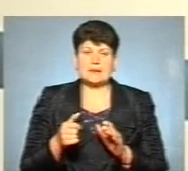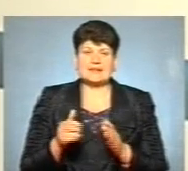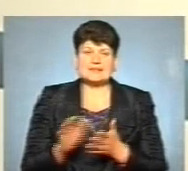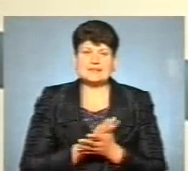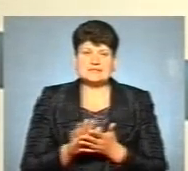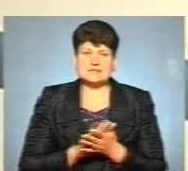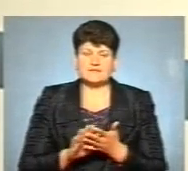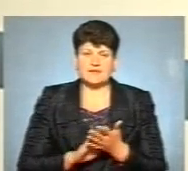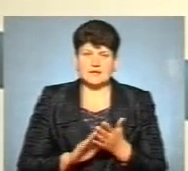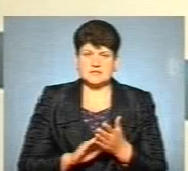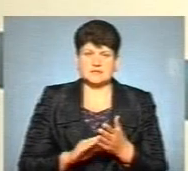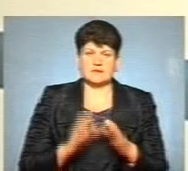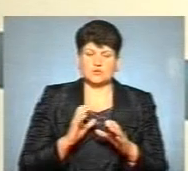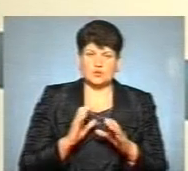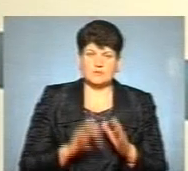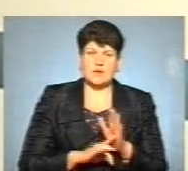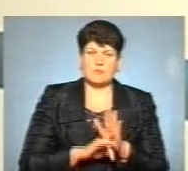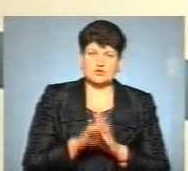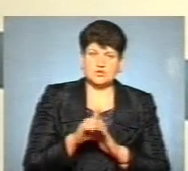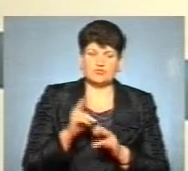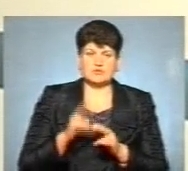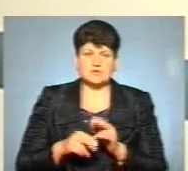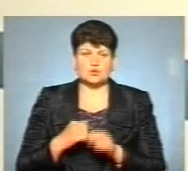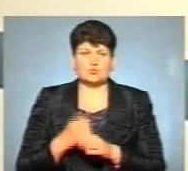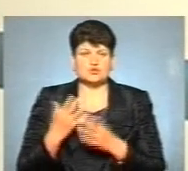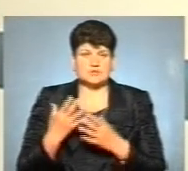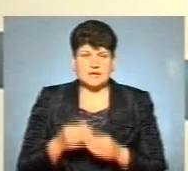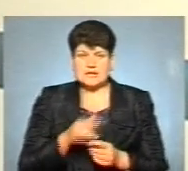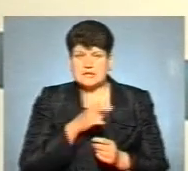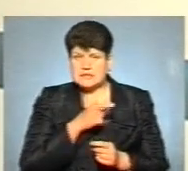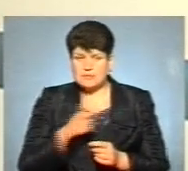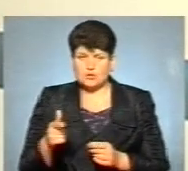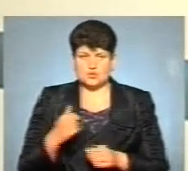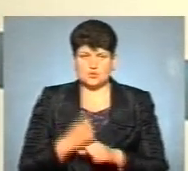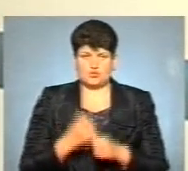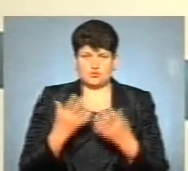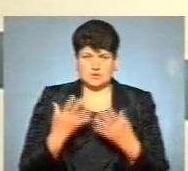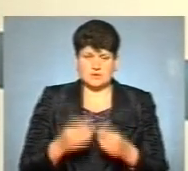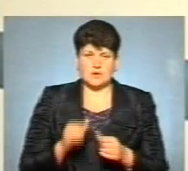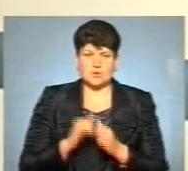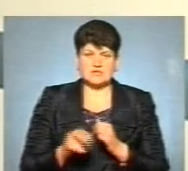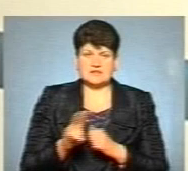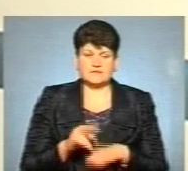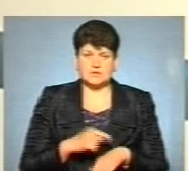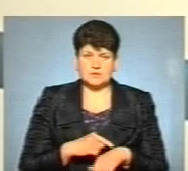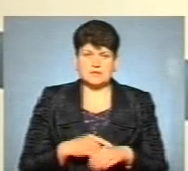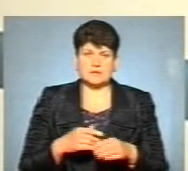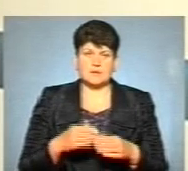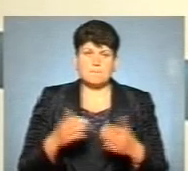обов'язково протягом робочого дня, на початку і в кінці робочого дня, і на протязі робочого дня. кожних 2 години, провітрювання,